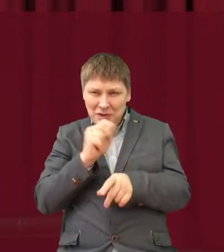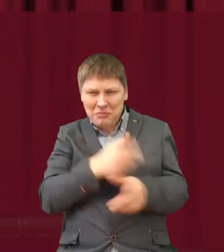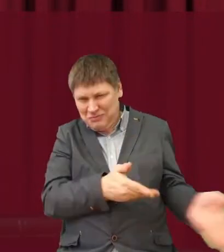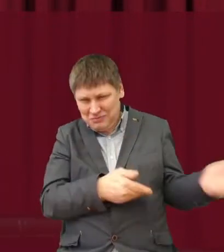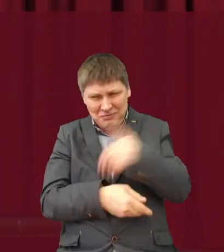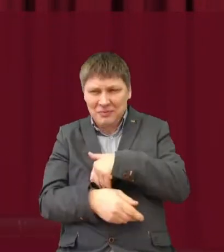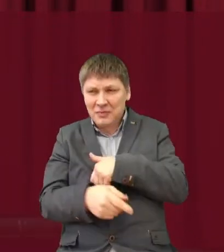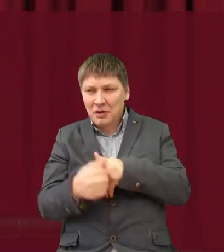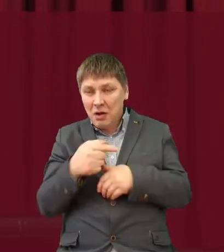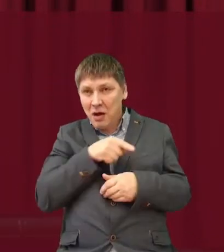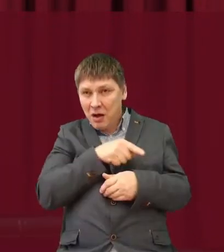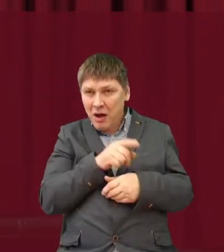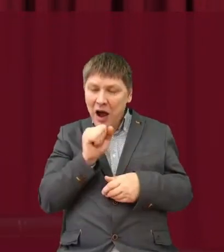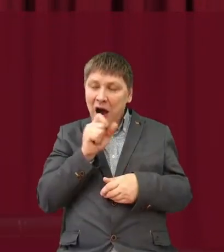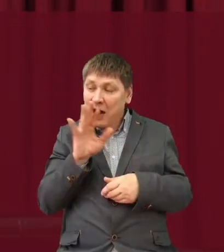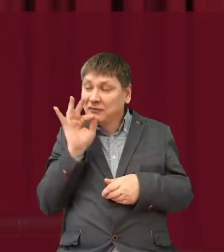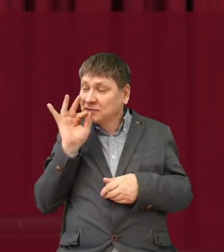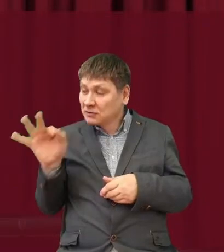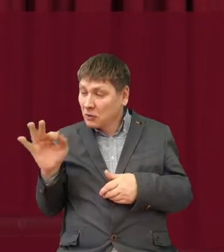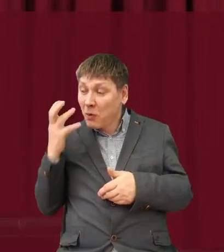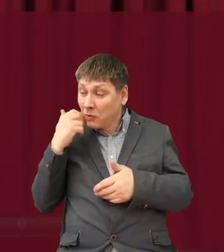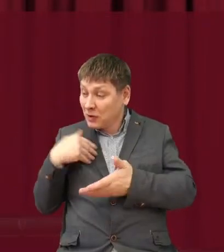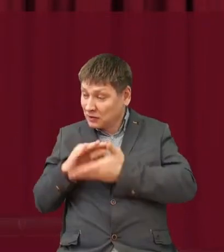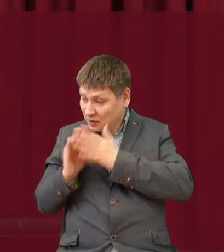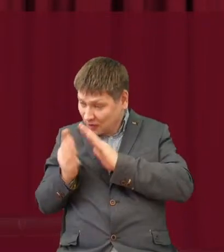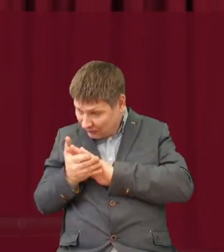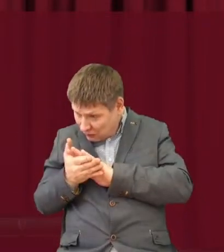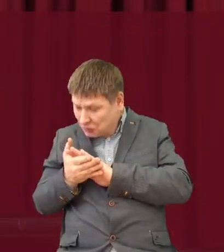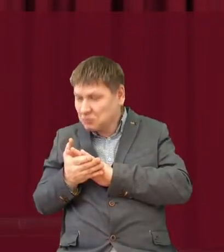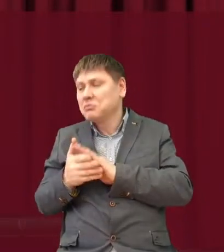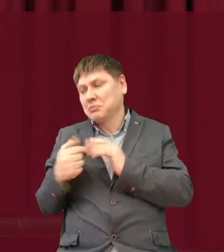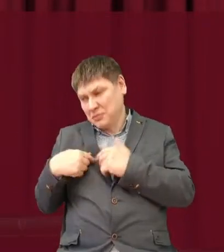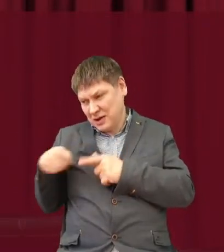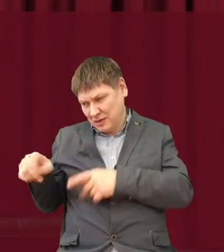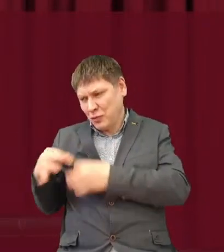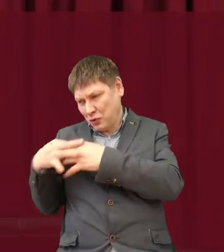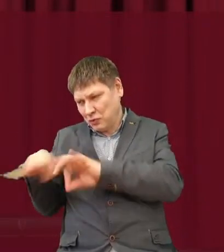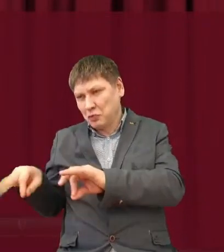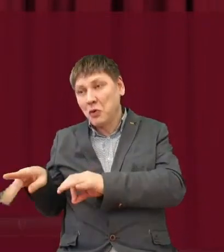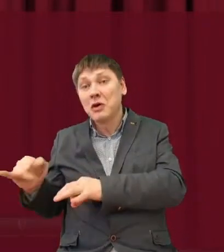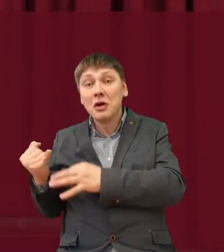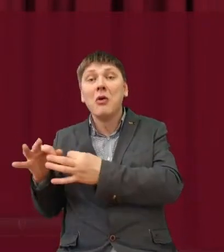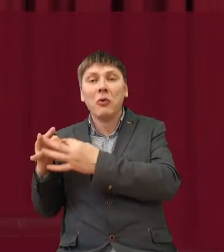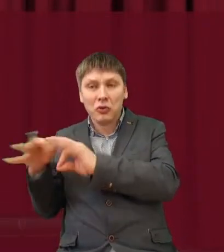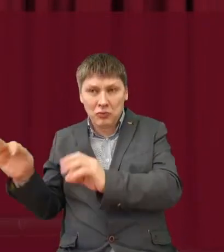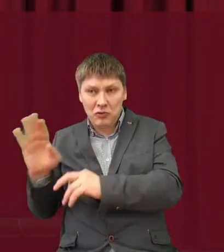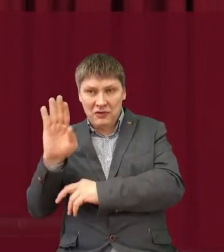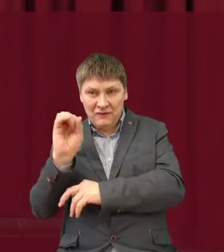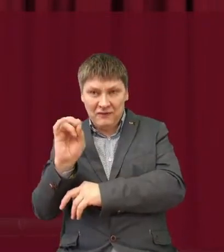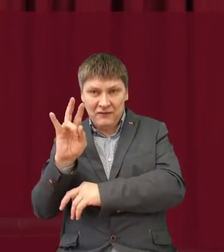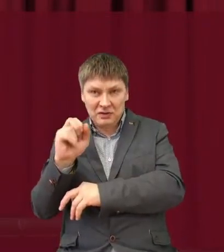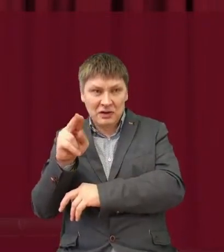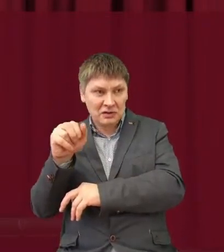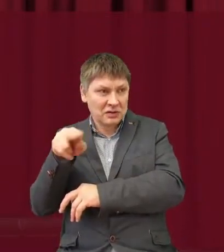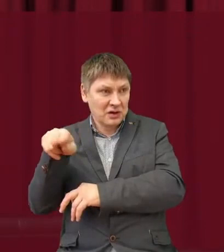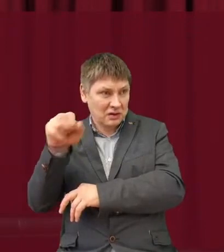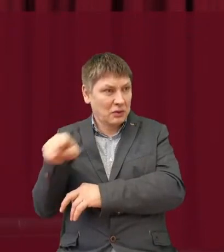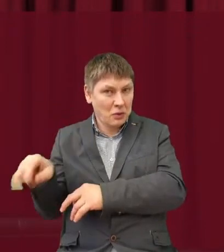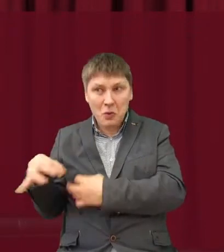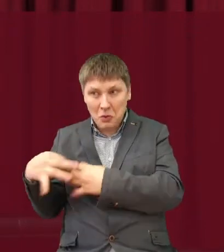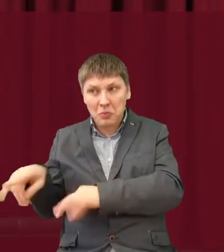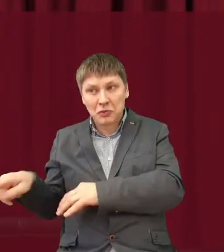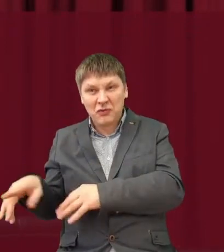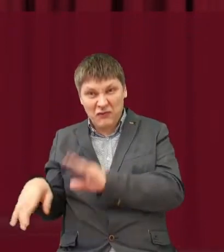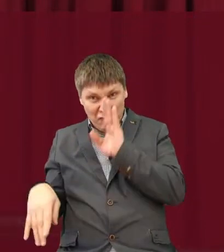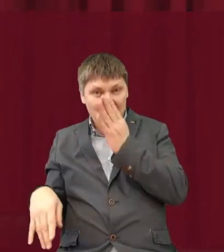договора я отпущу тебя и заключив с ним договор отпустил его Вот такая история